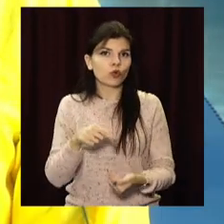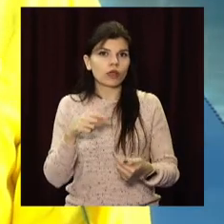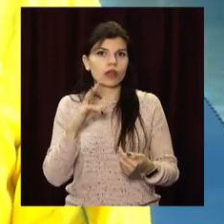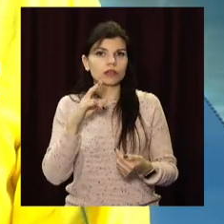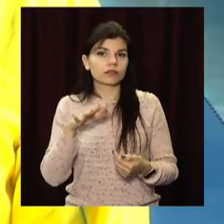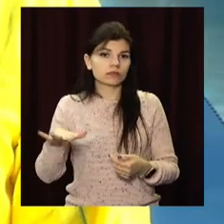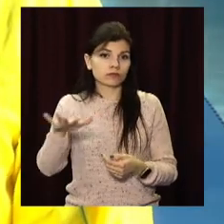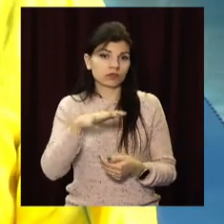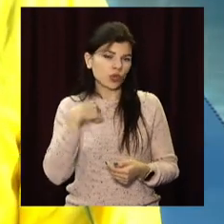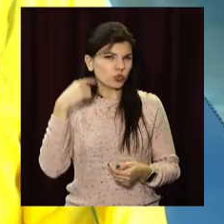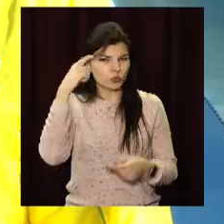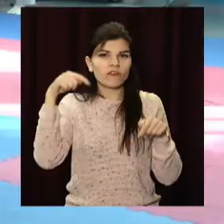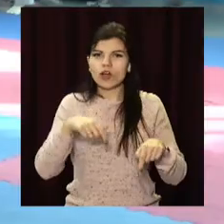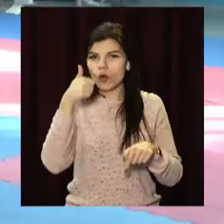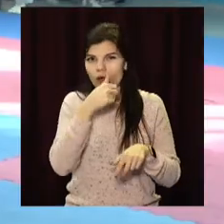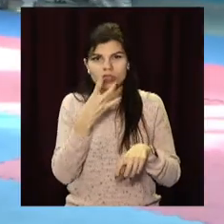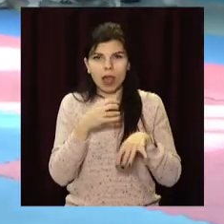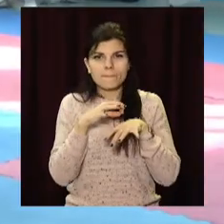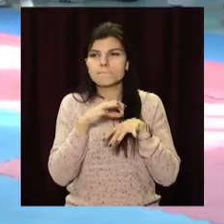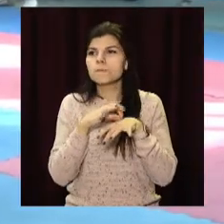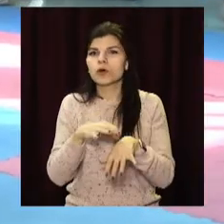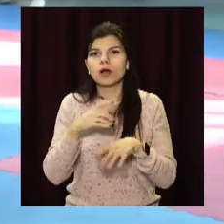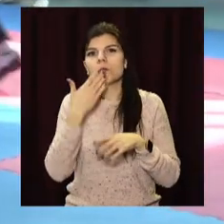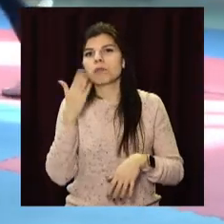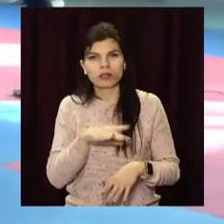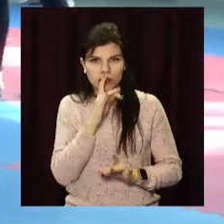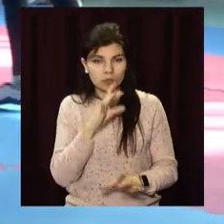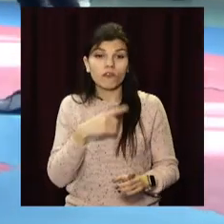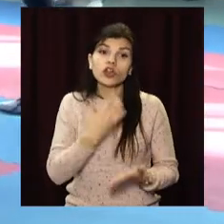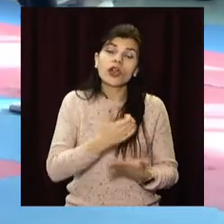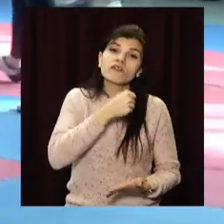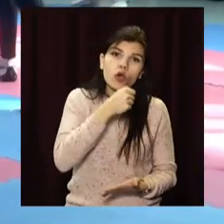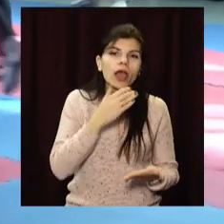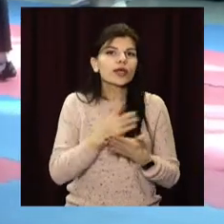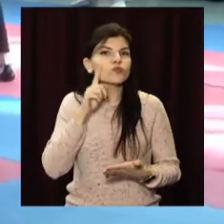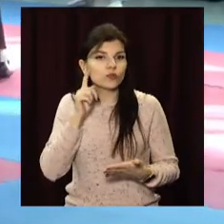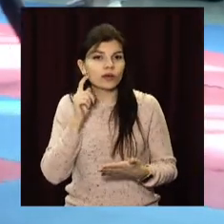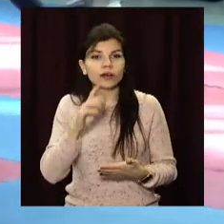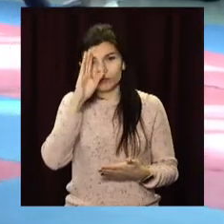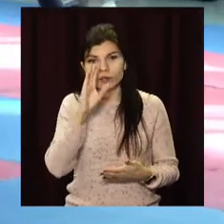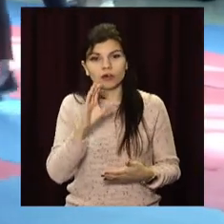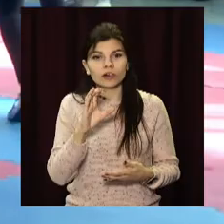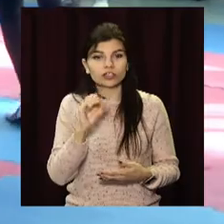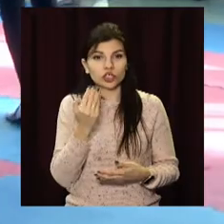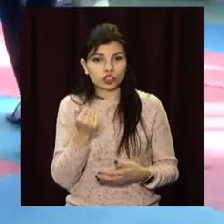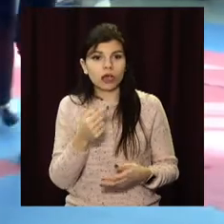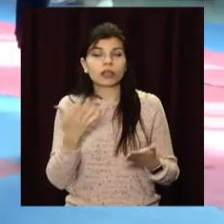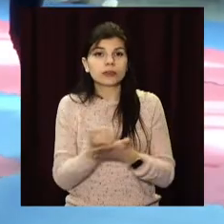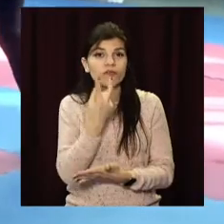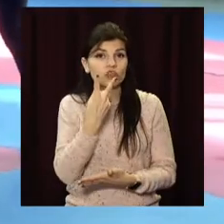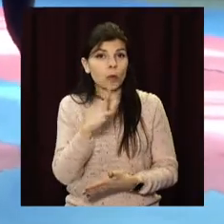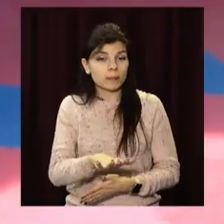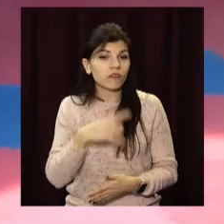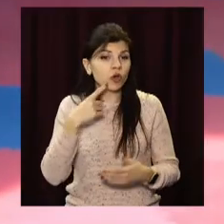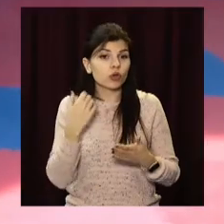уровне. В этот раз, я думаю, они тоже не подведут. Серед учасників змагань як дорослі спортсмени, так і юні. Олександр виступив і здобув друге місце. Каже,